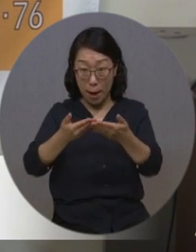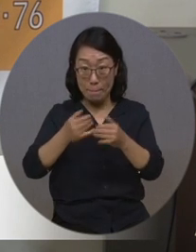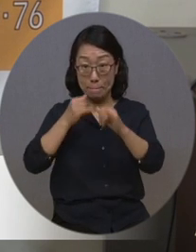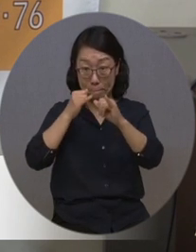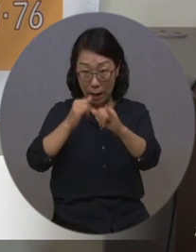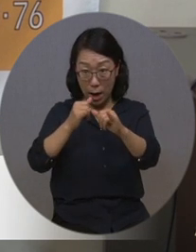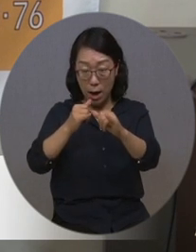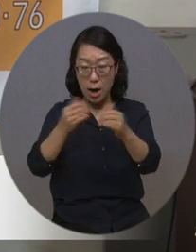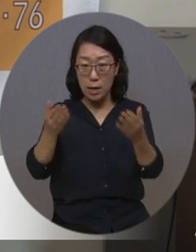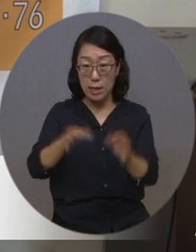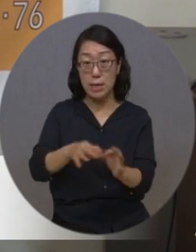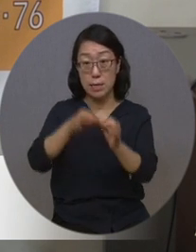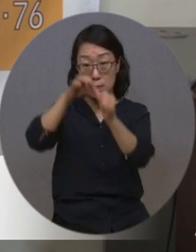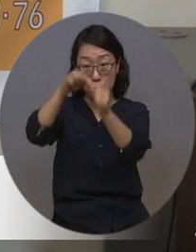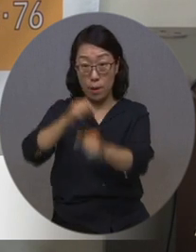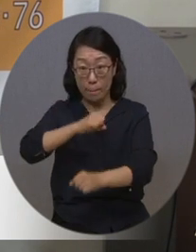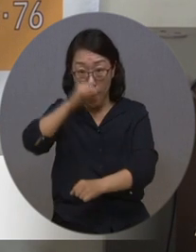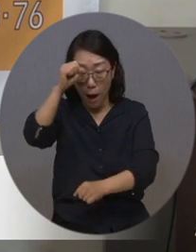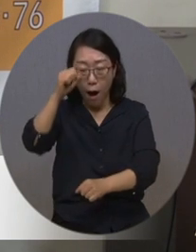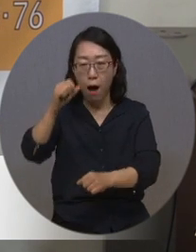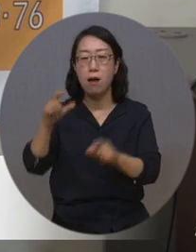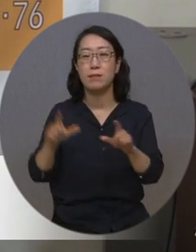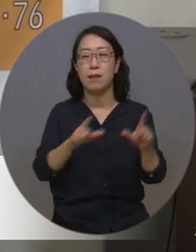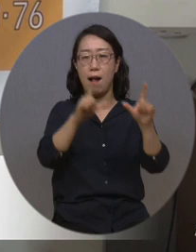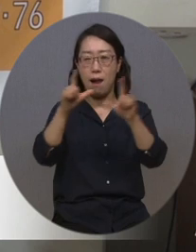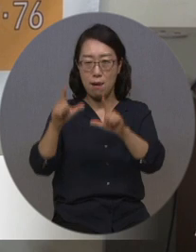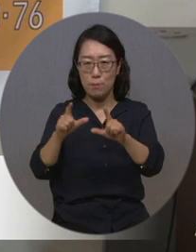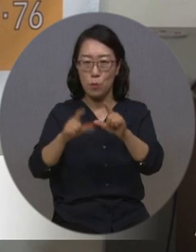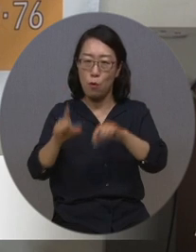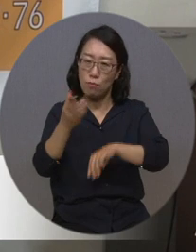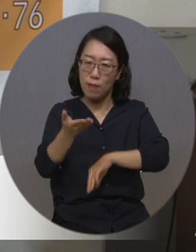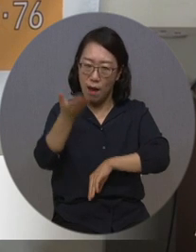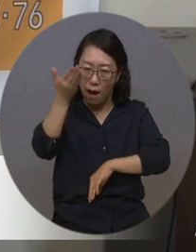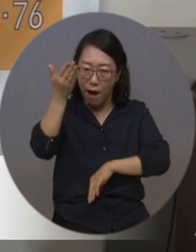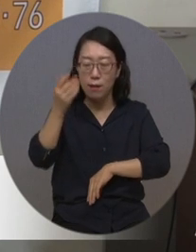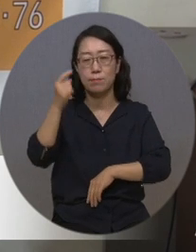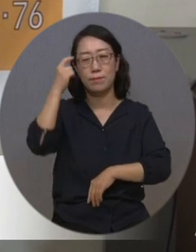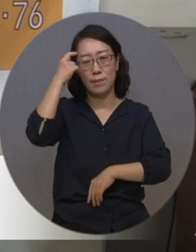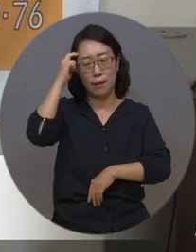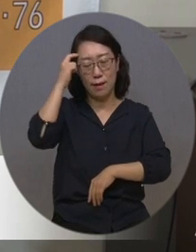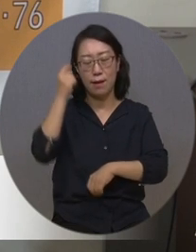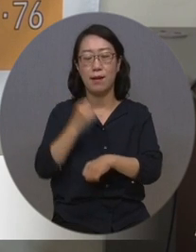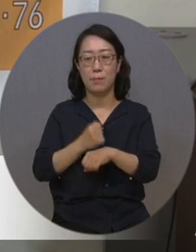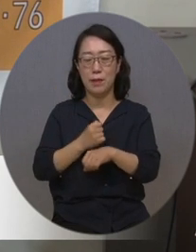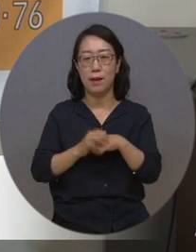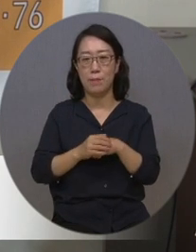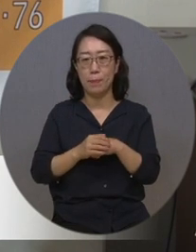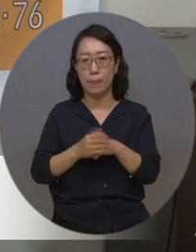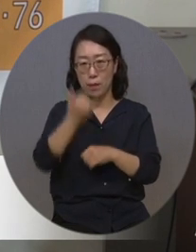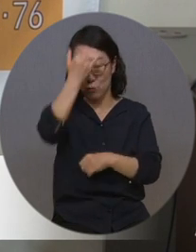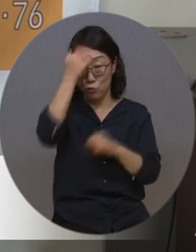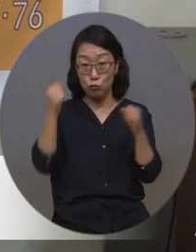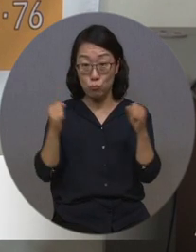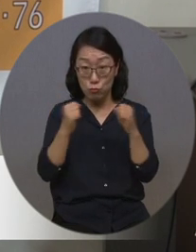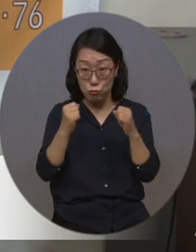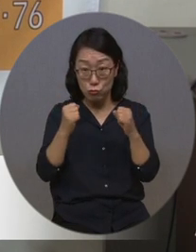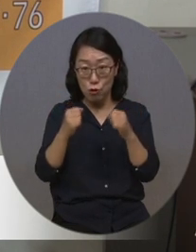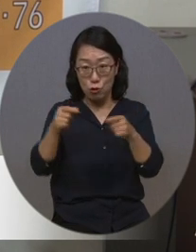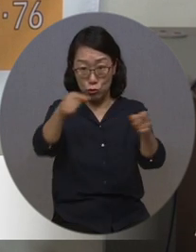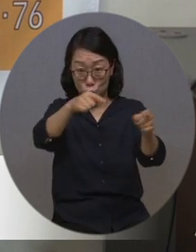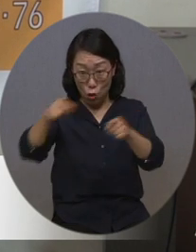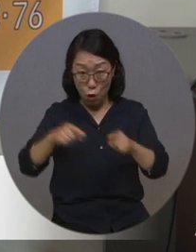때 우리들이 그 삶의 질이 좋아지지 않을까 하는 생각을 해봤습니다. 우리 충북이 전국대회에